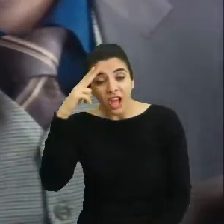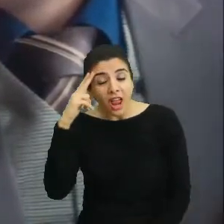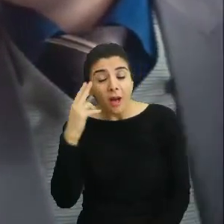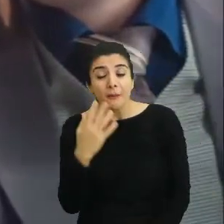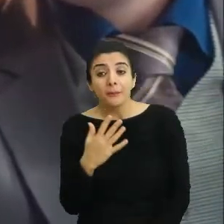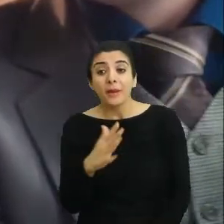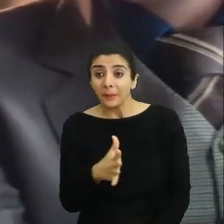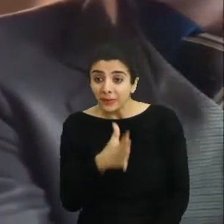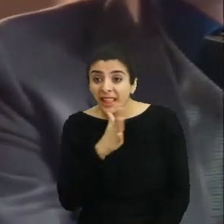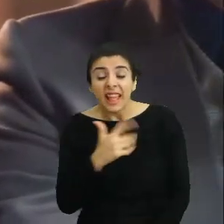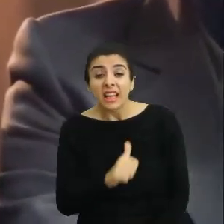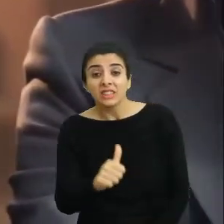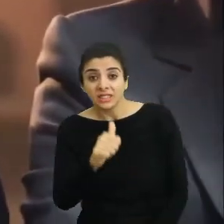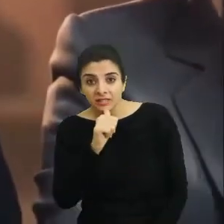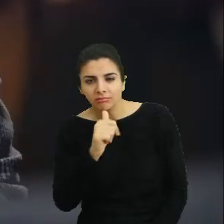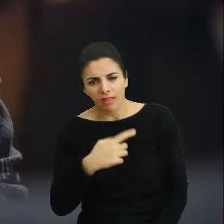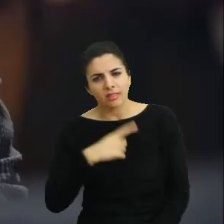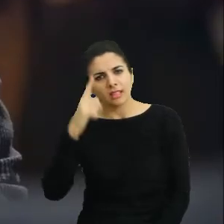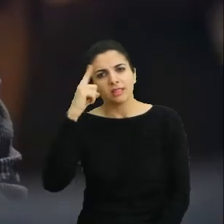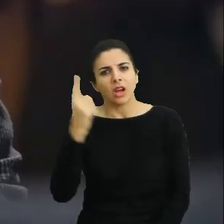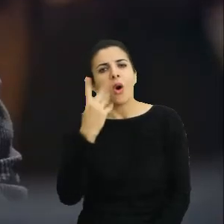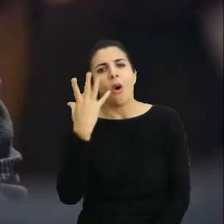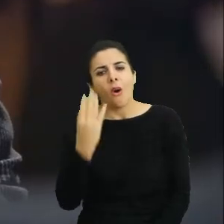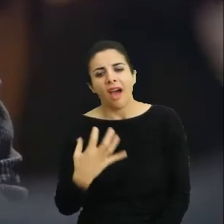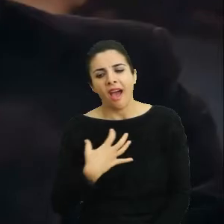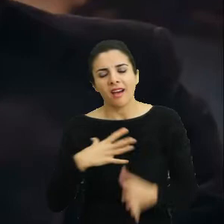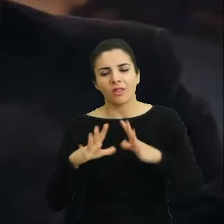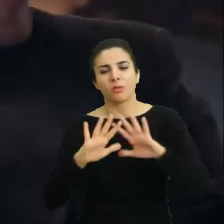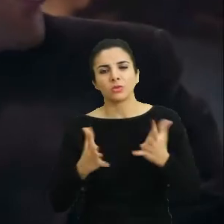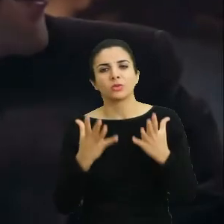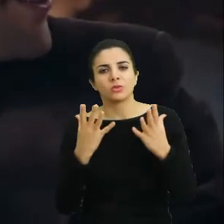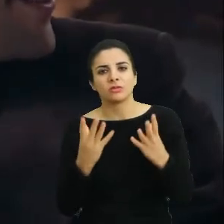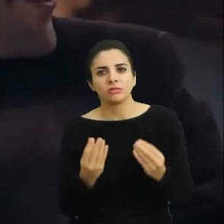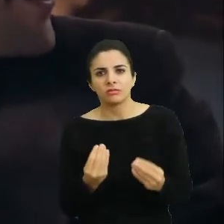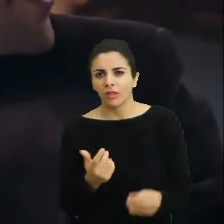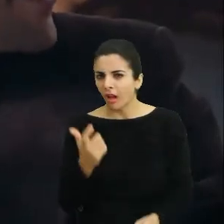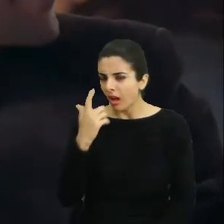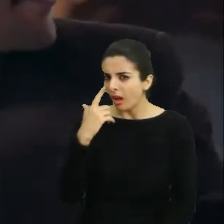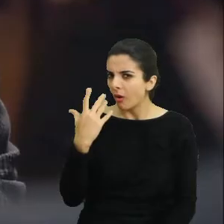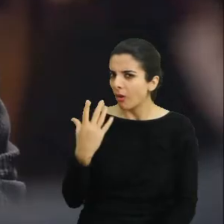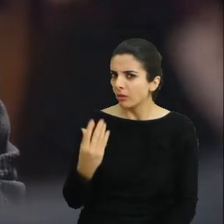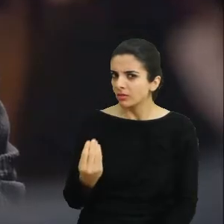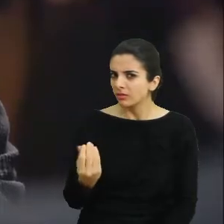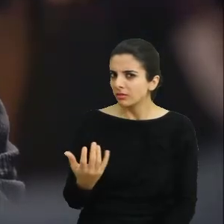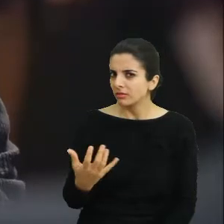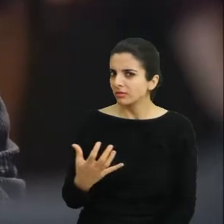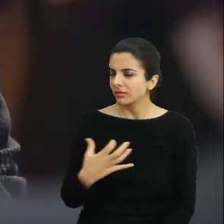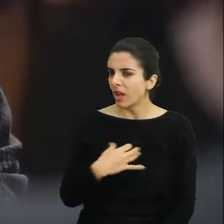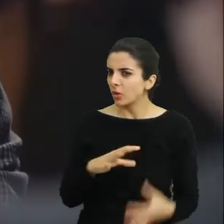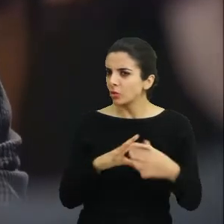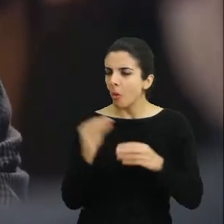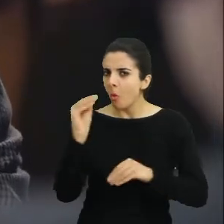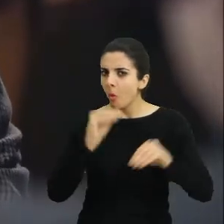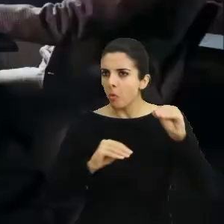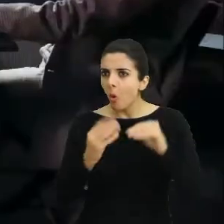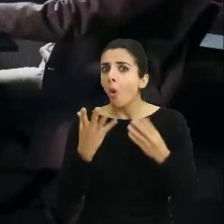içildiğini. Sarhoş olurdu da geçerdi kendinden. Hayrola Ali. Sıddık Sami Onar gibi cümle